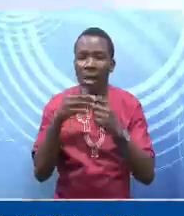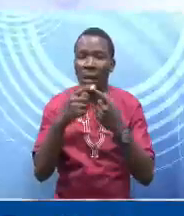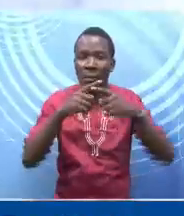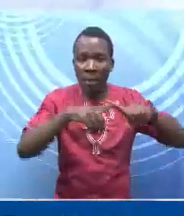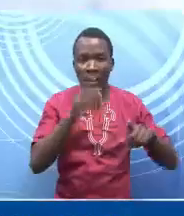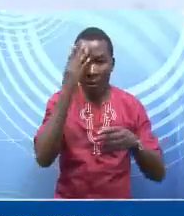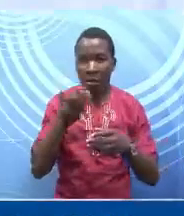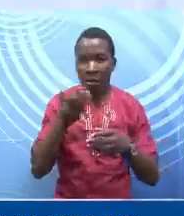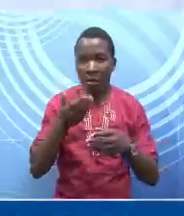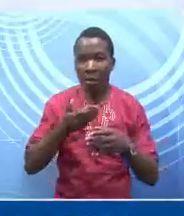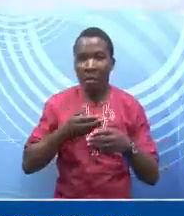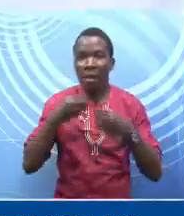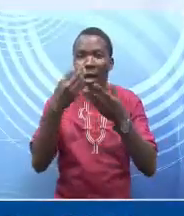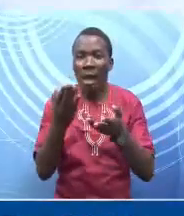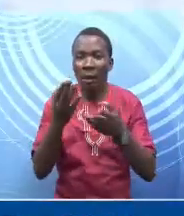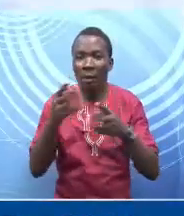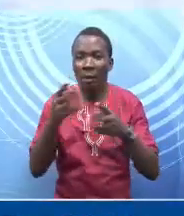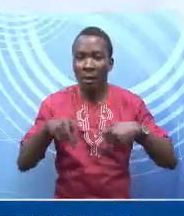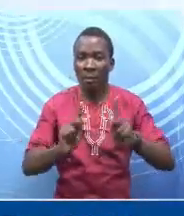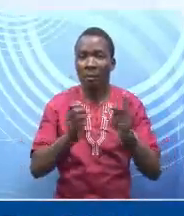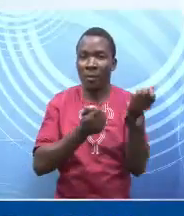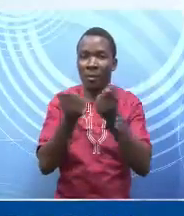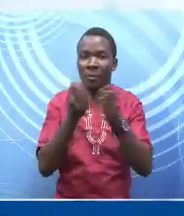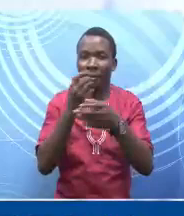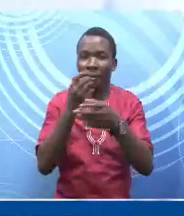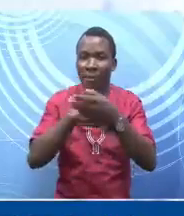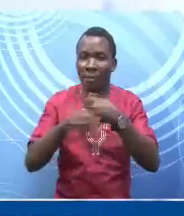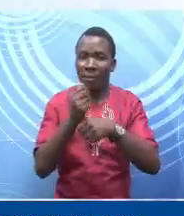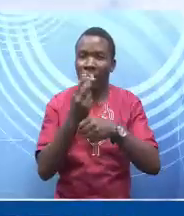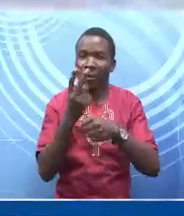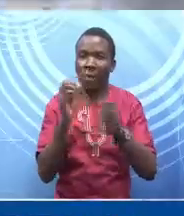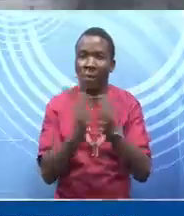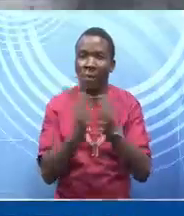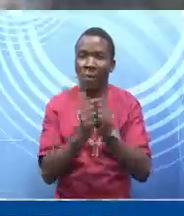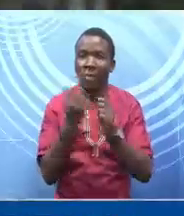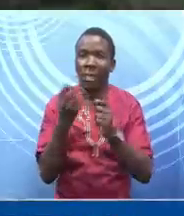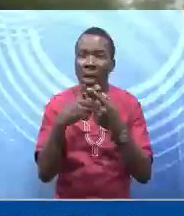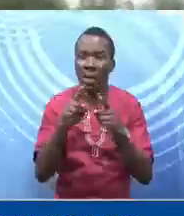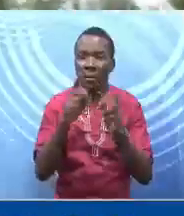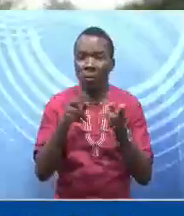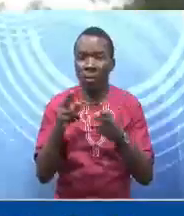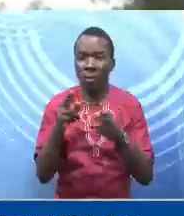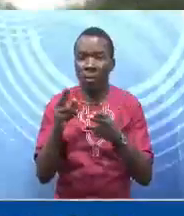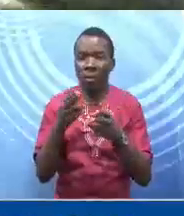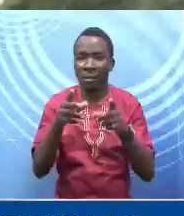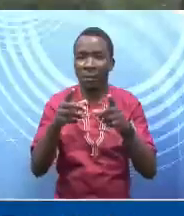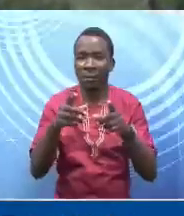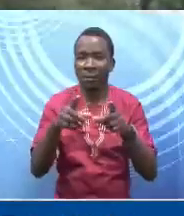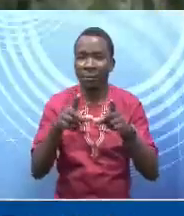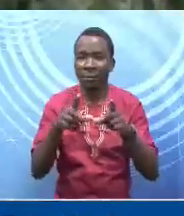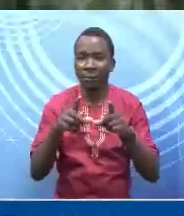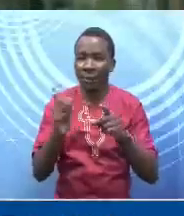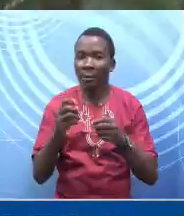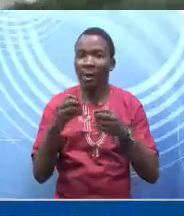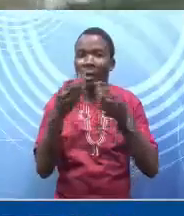uruhushya rwo gutwara imodoka mu mwaka w'2015 kandi ngo uruhushya rutajya ruhabwa abafite ikibazo cy'uburwayi bwo mu mutwe. Asaba ko ngo uyu mugabo yasubizwa kwa